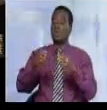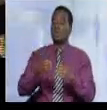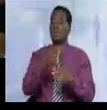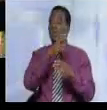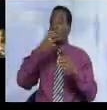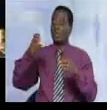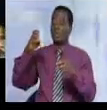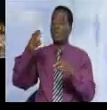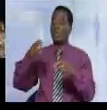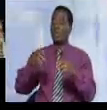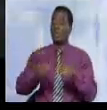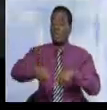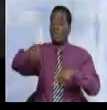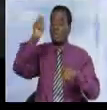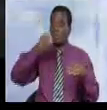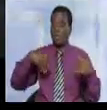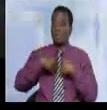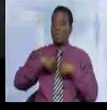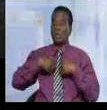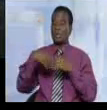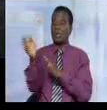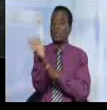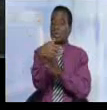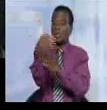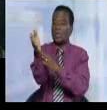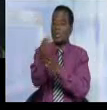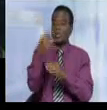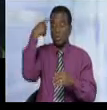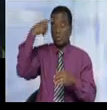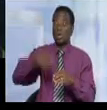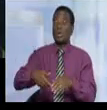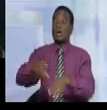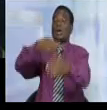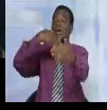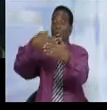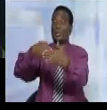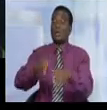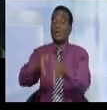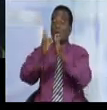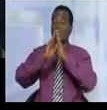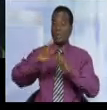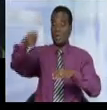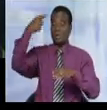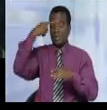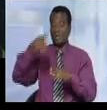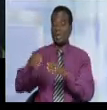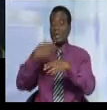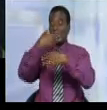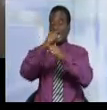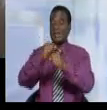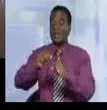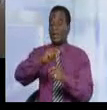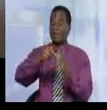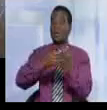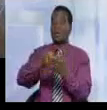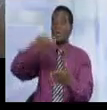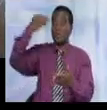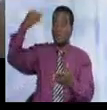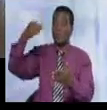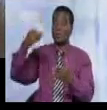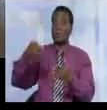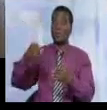la pêche et l'aquaculture. Pour y parvenir, il est recommandé à l'État de mettre en place un mécanisme de financement